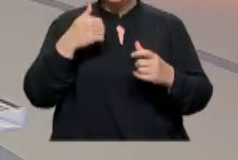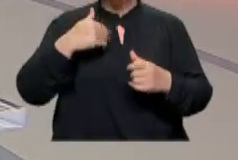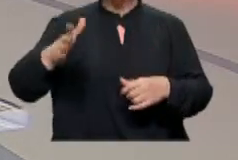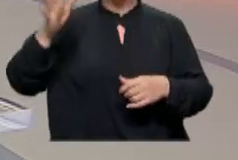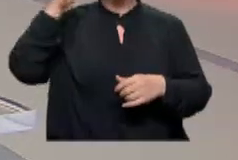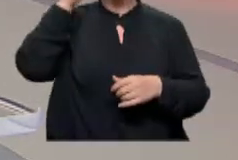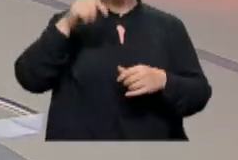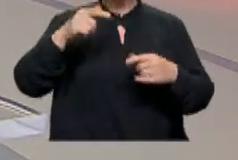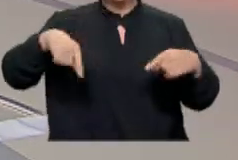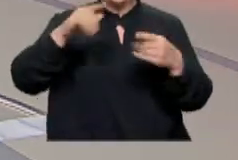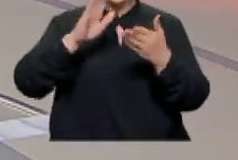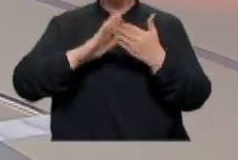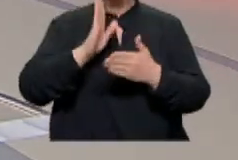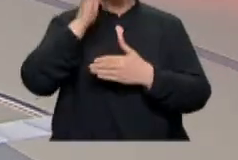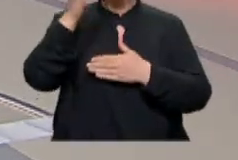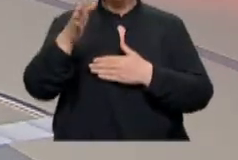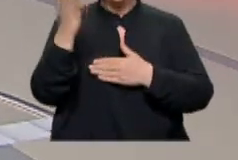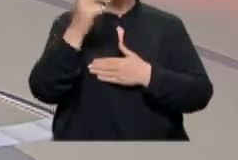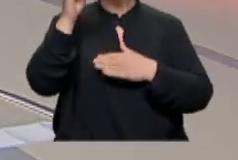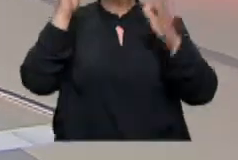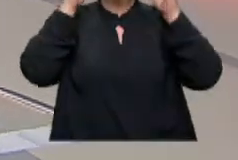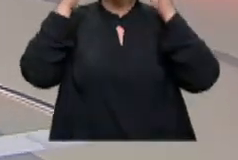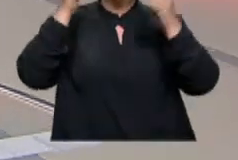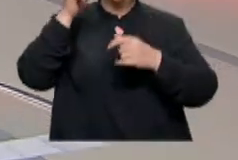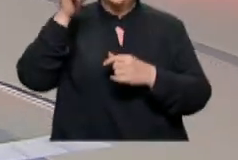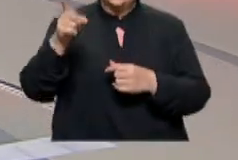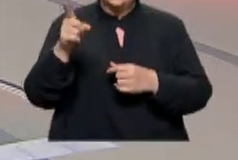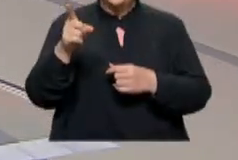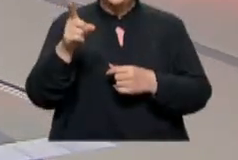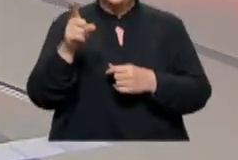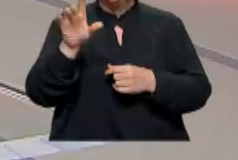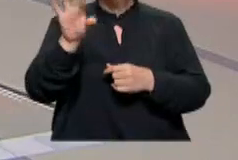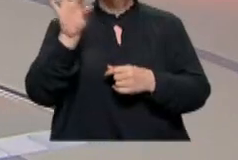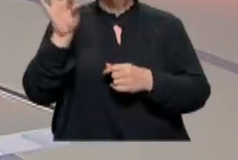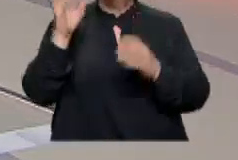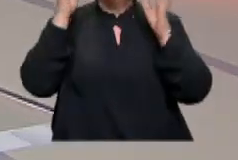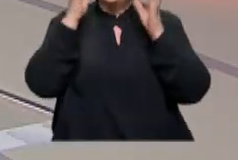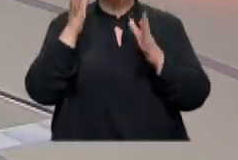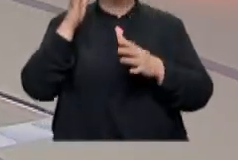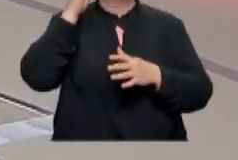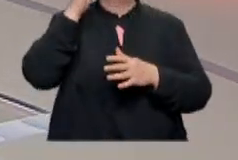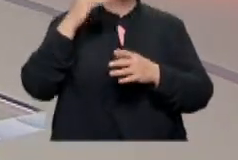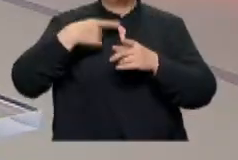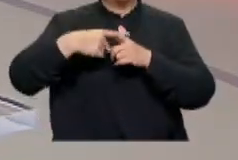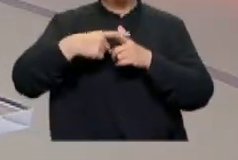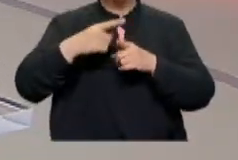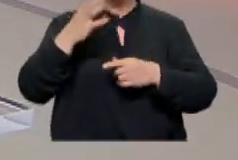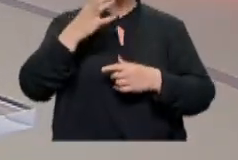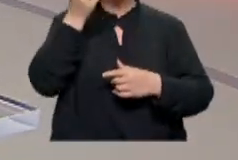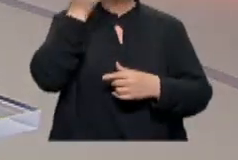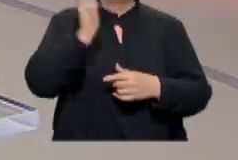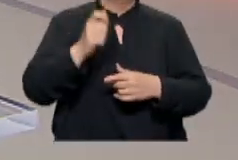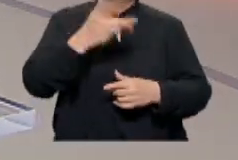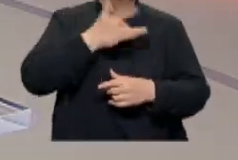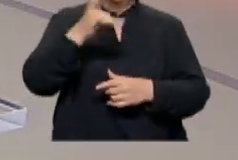ezan, buradaki arkadaşlarımızın gittiği herhangi bir camide seçtikleri camilerde okunduğu zaman paylaşıyoruz.